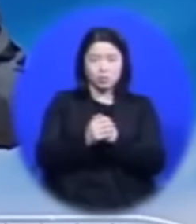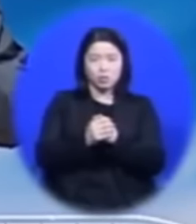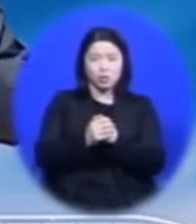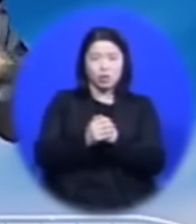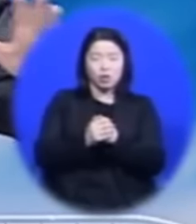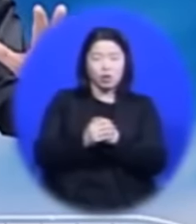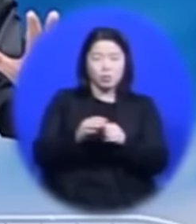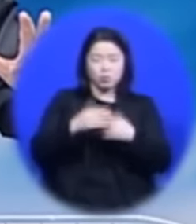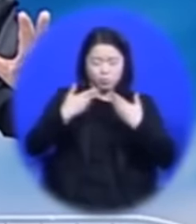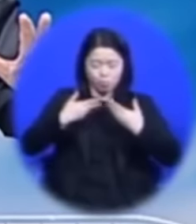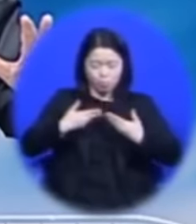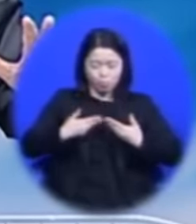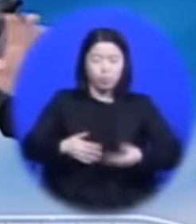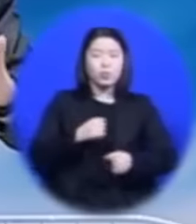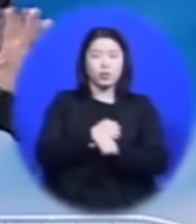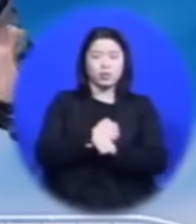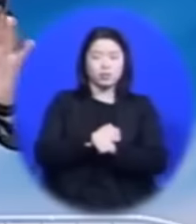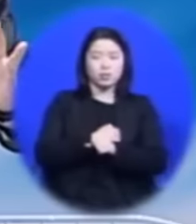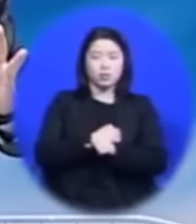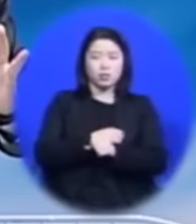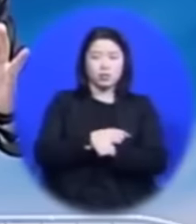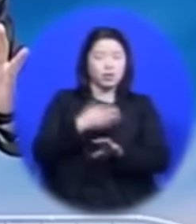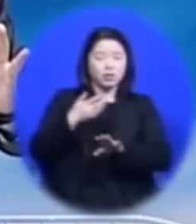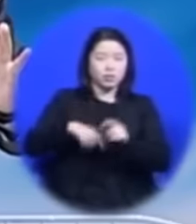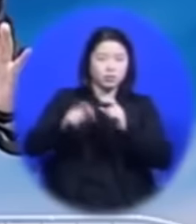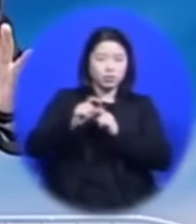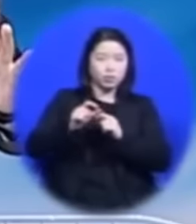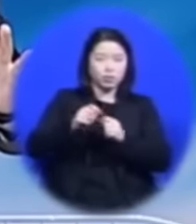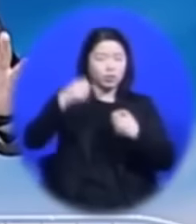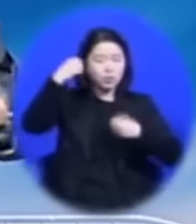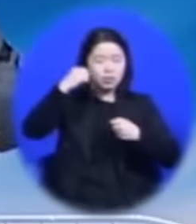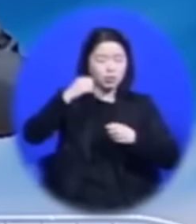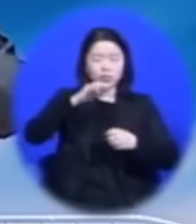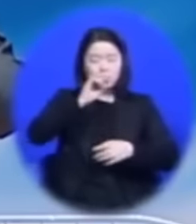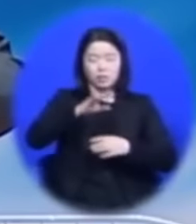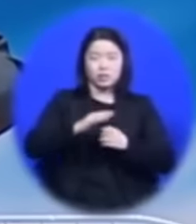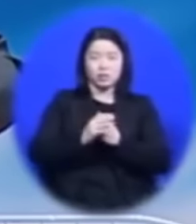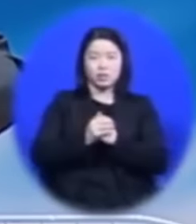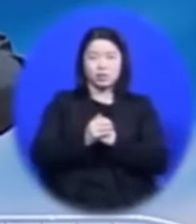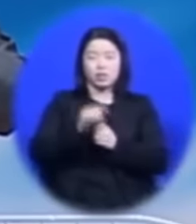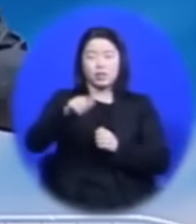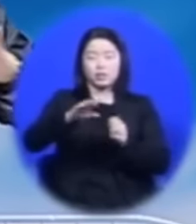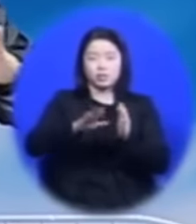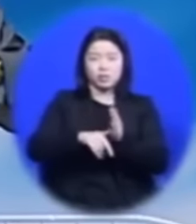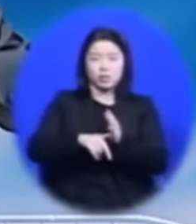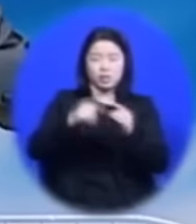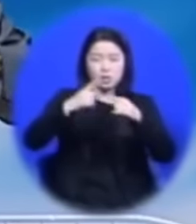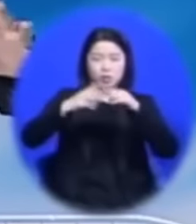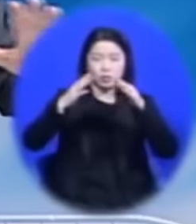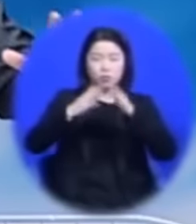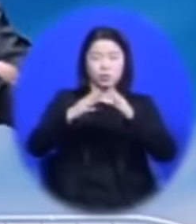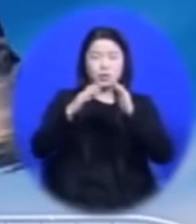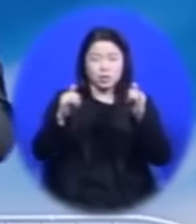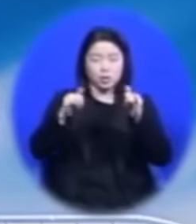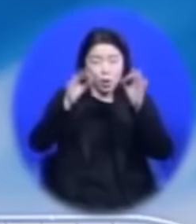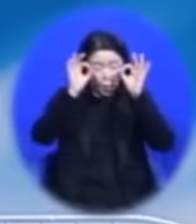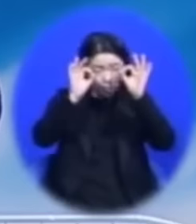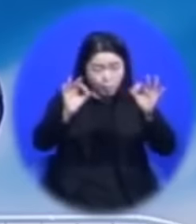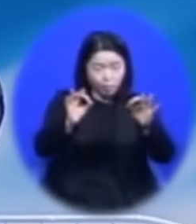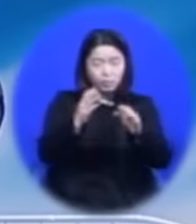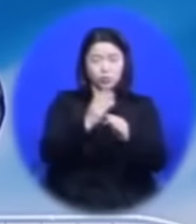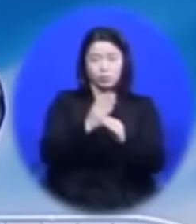물견듯이 그냥 다 조용해졌습니다. 수습이 안 돼요. 그때 그 교인들이, 연극을 보는